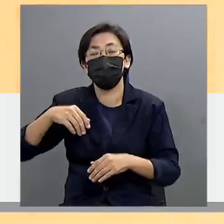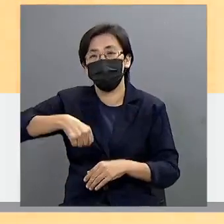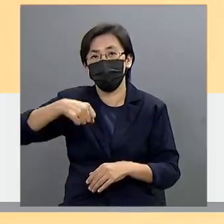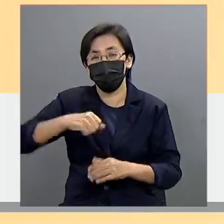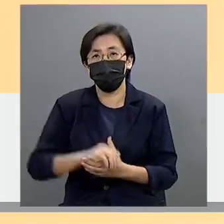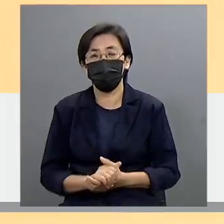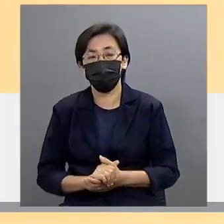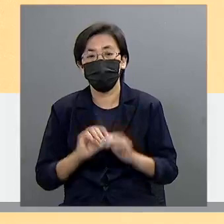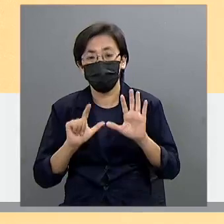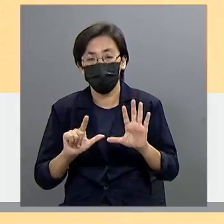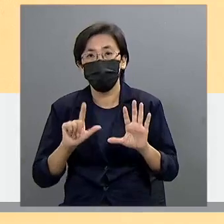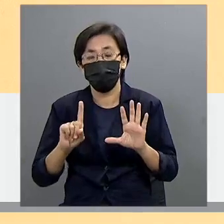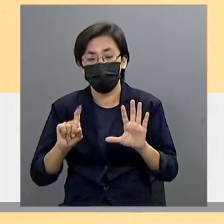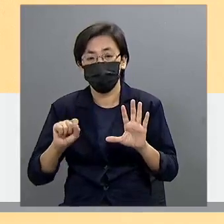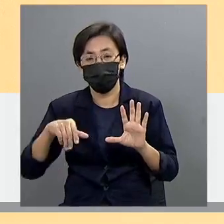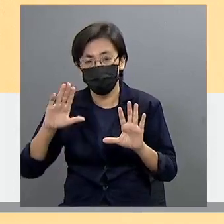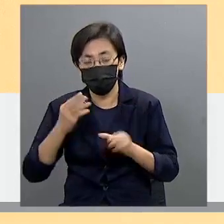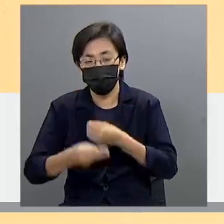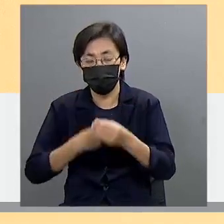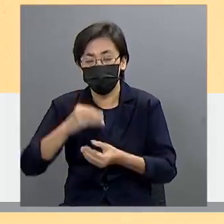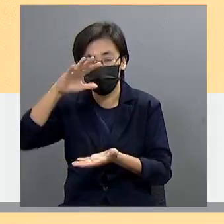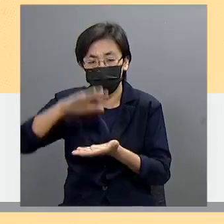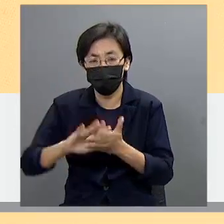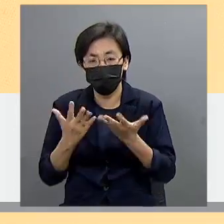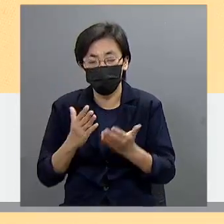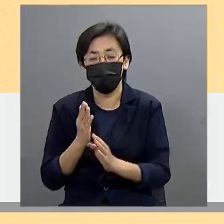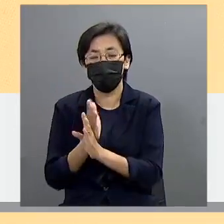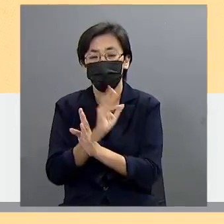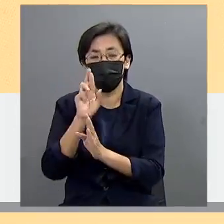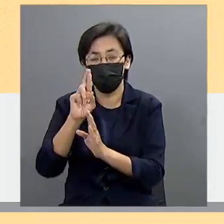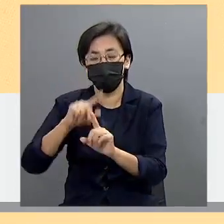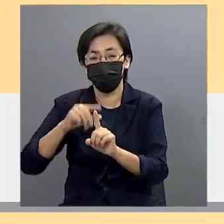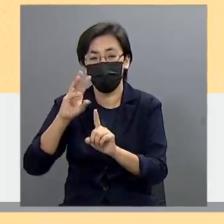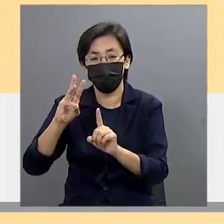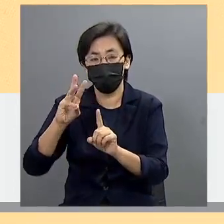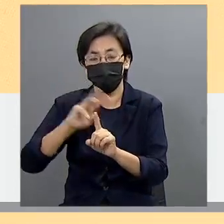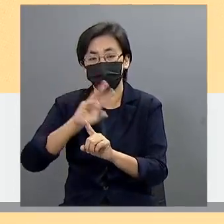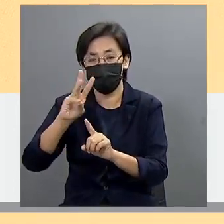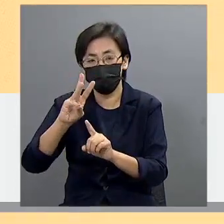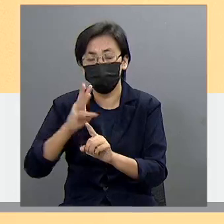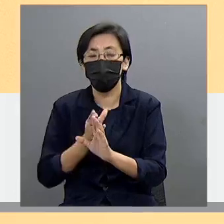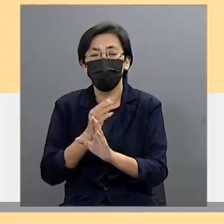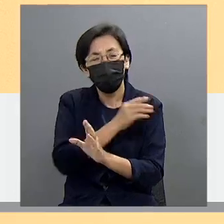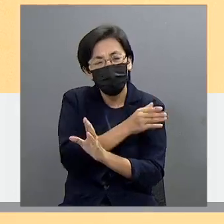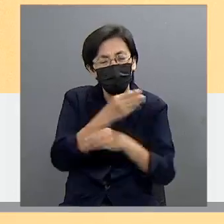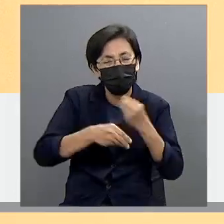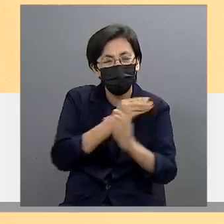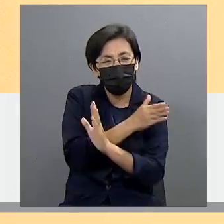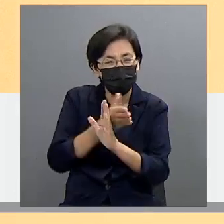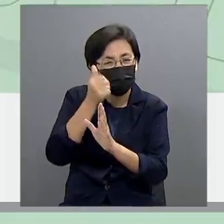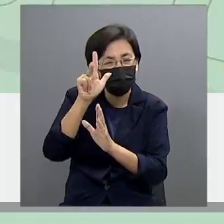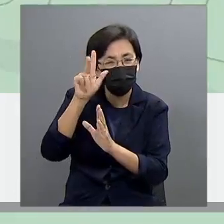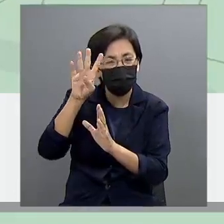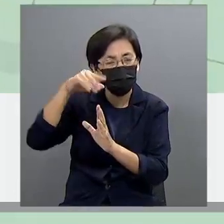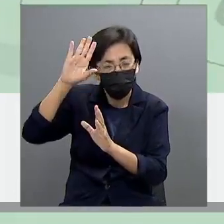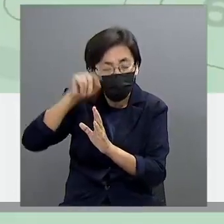5,173,500 ใบค่ะแล้วก็ขายหมดตั้งแต่ก่อนเที่ยงวันที่6มิถุนายนก็คือประมาณ 3-4 วันกว่าๆเท่านั้นเองหลังจากที่เริ่มขายอย่างเป็นท